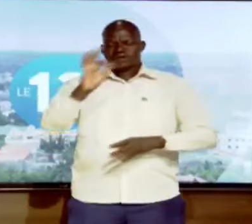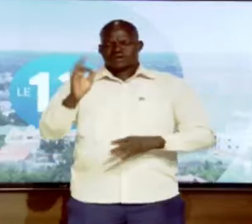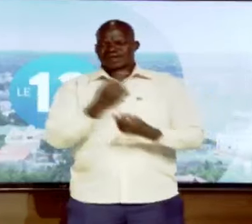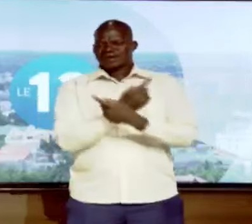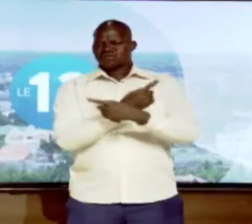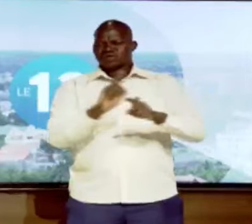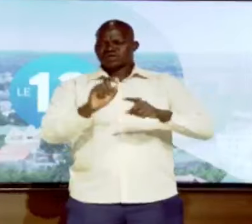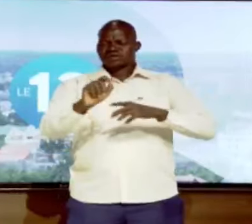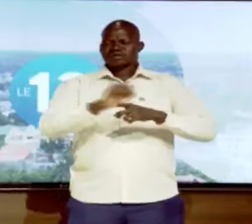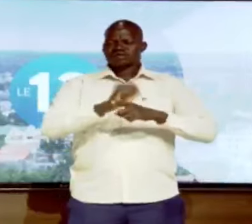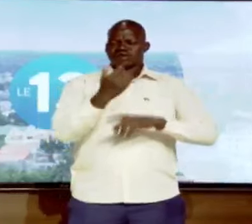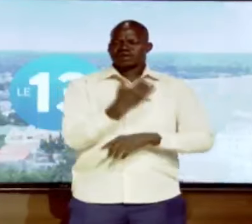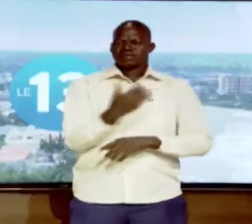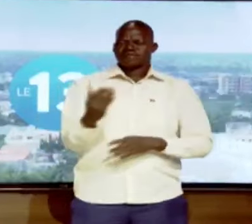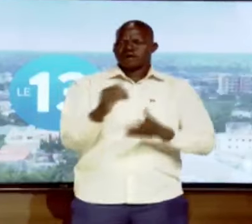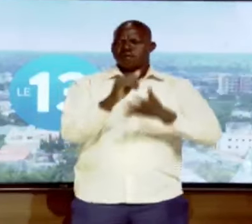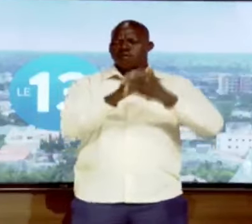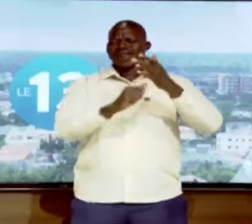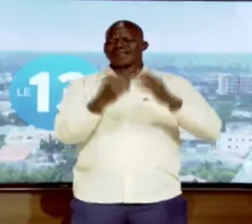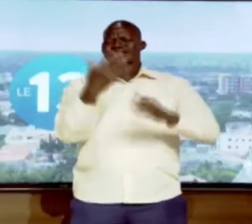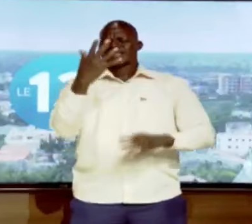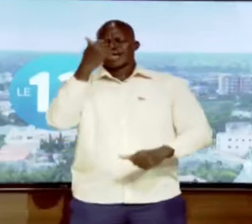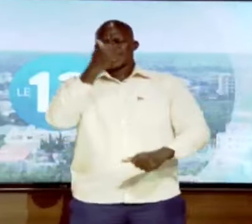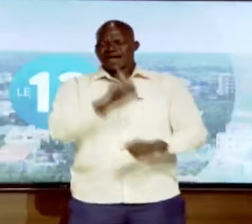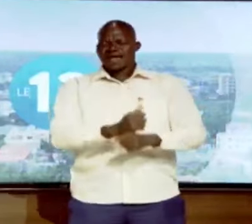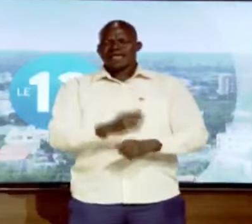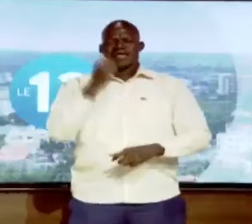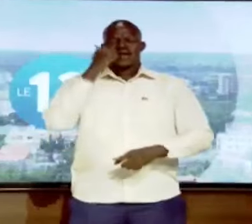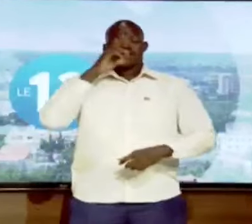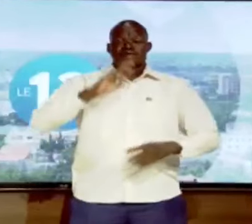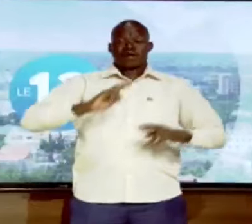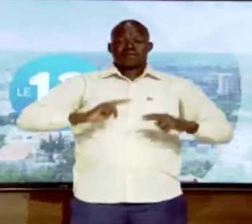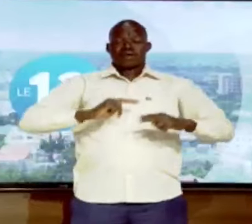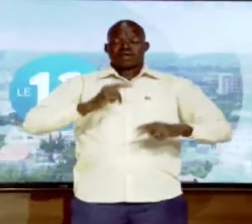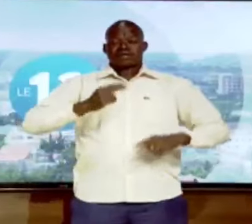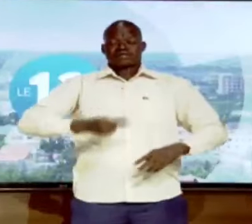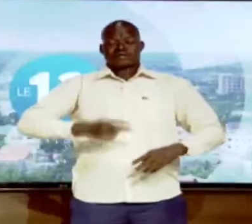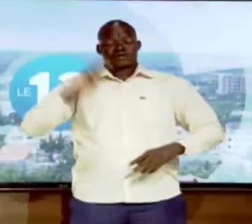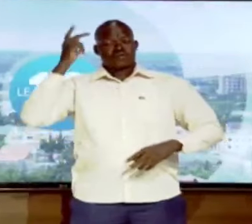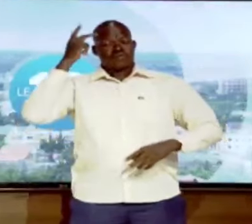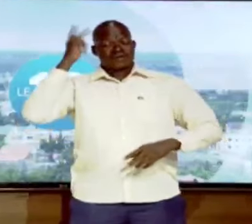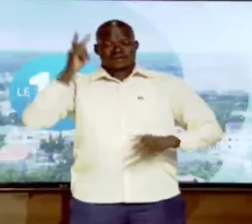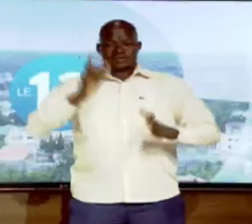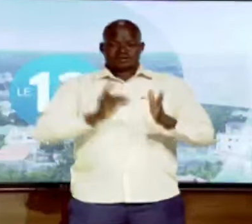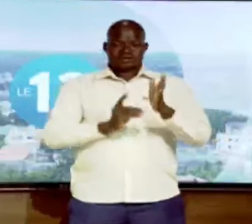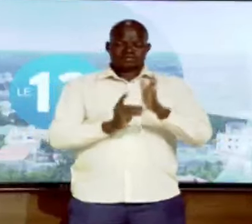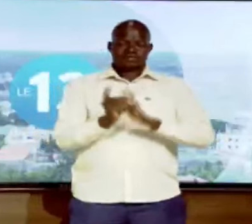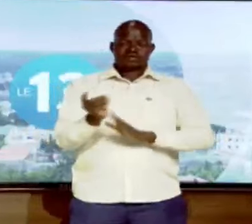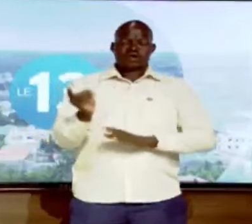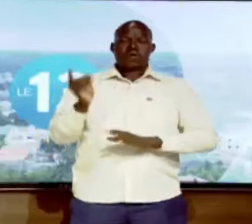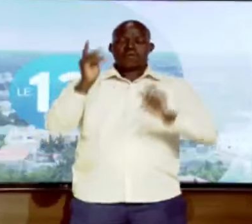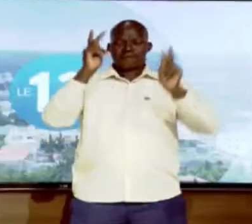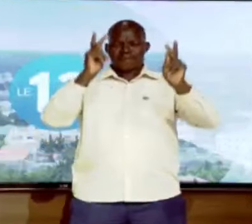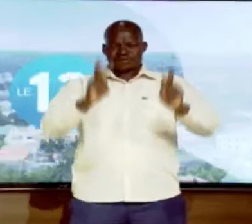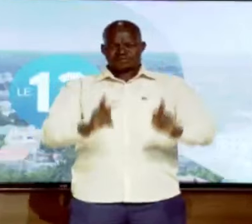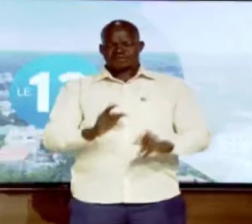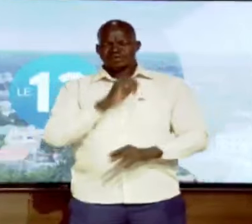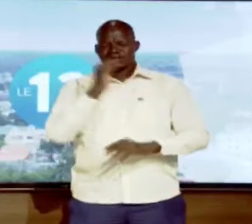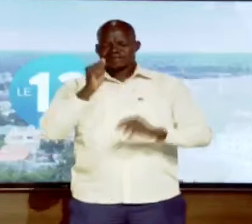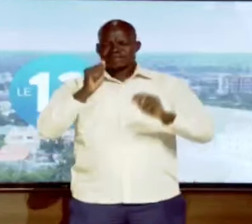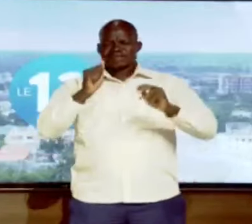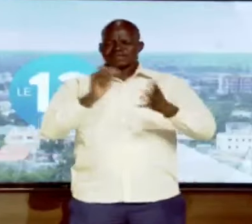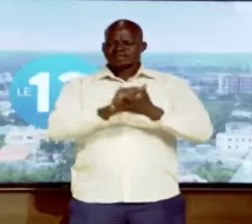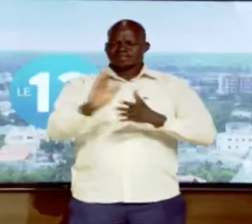soins pour les enfants de moins de 5 ans et des femmes enceintes une politique élargie aux personnes âgées et celles vivant